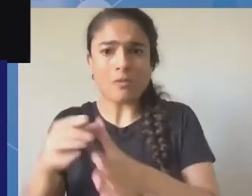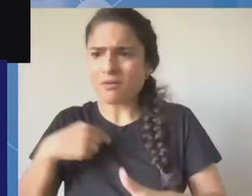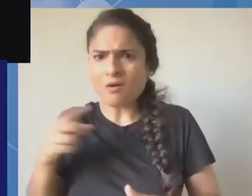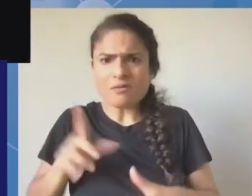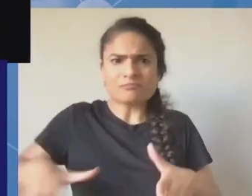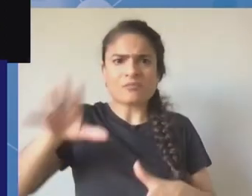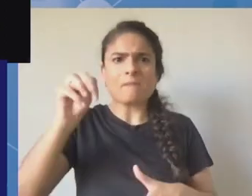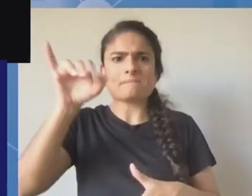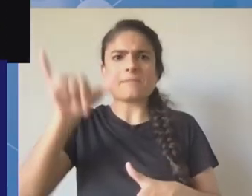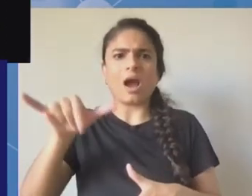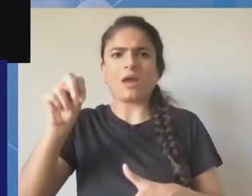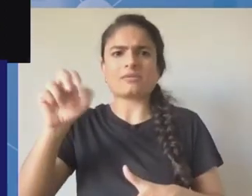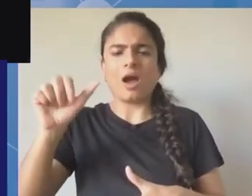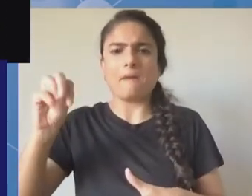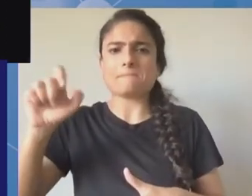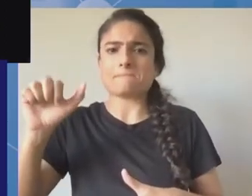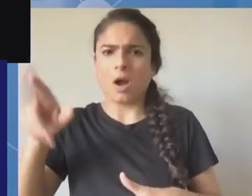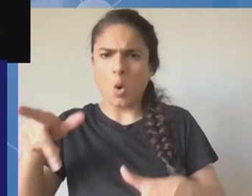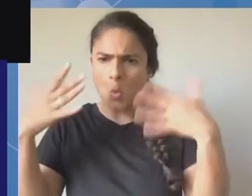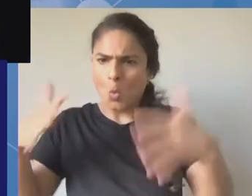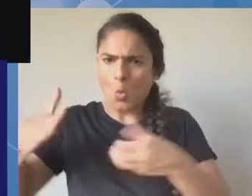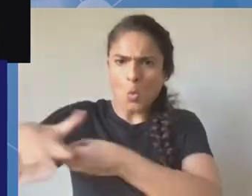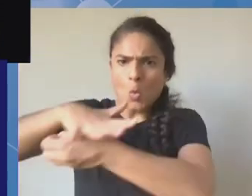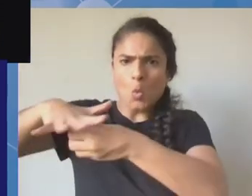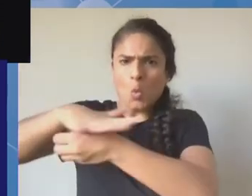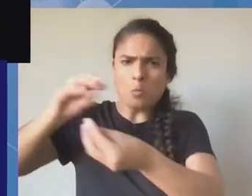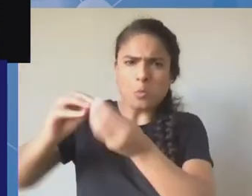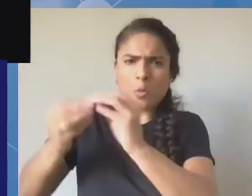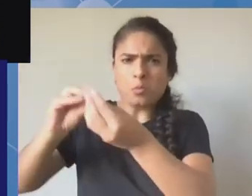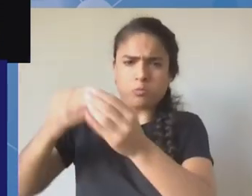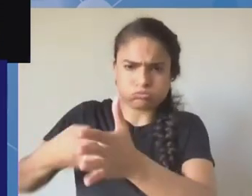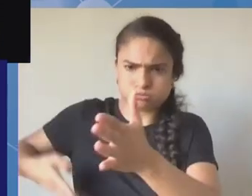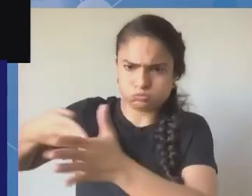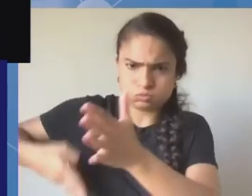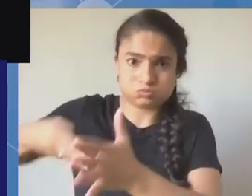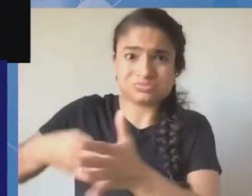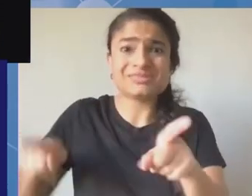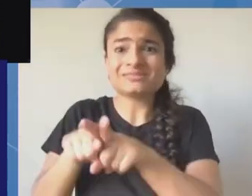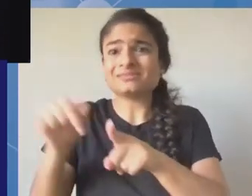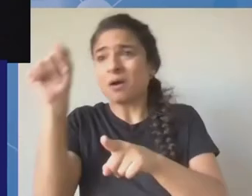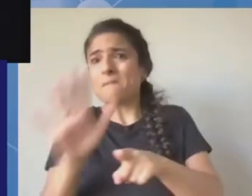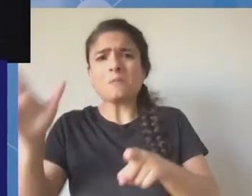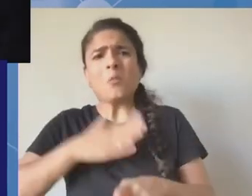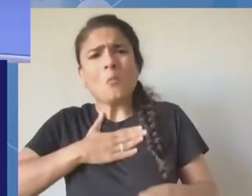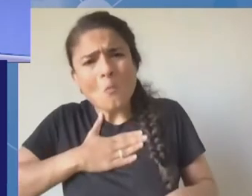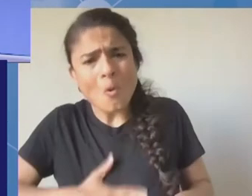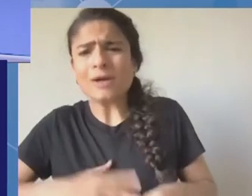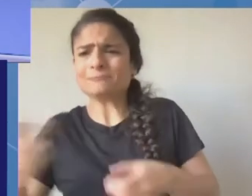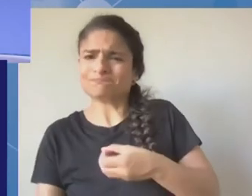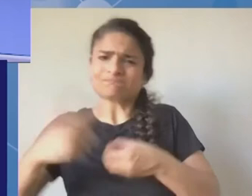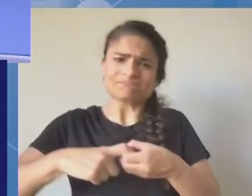方说还有在非常有困难的地方能够来完全参加我